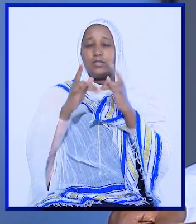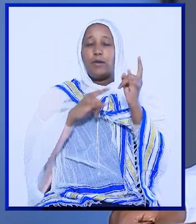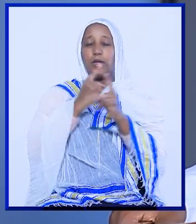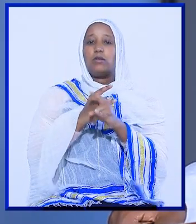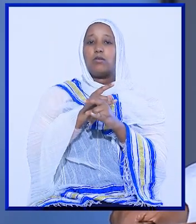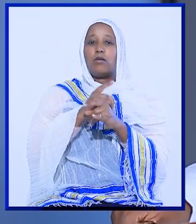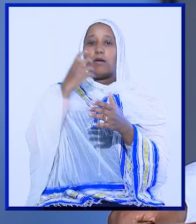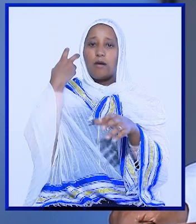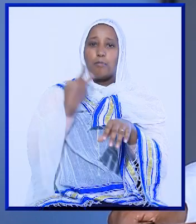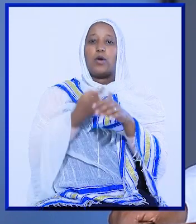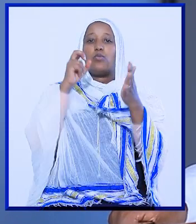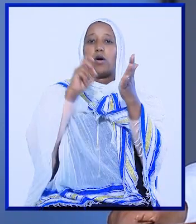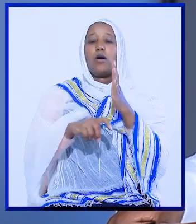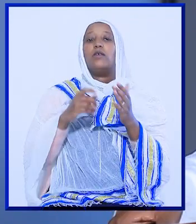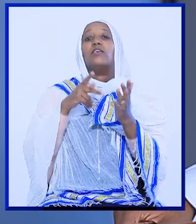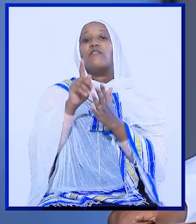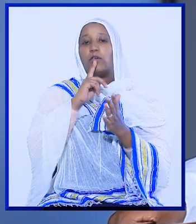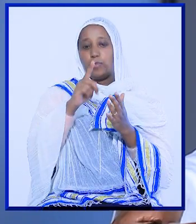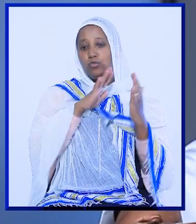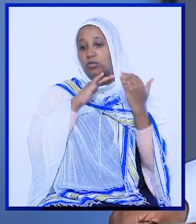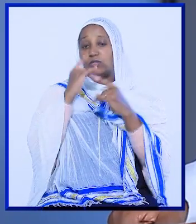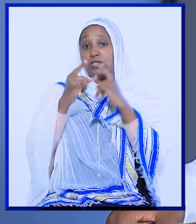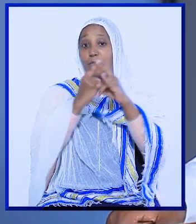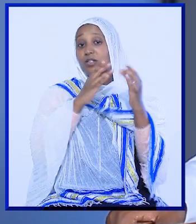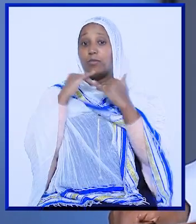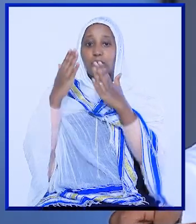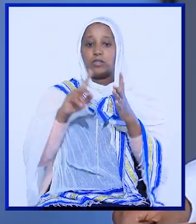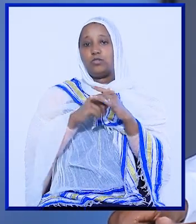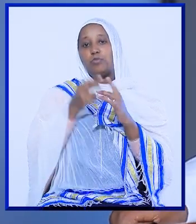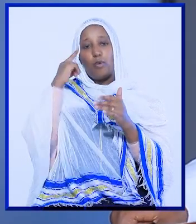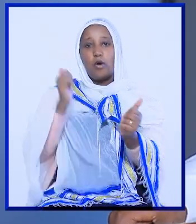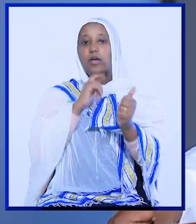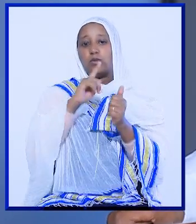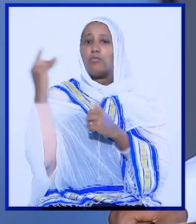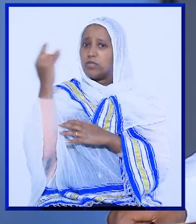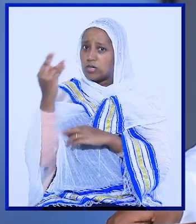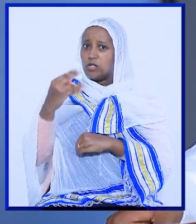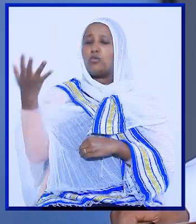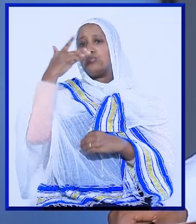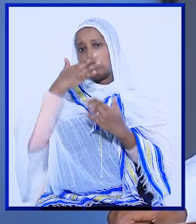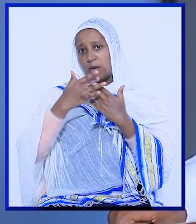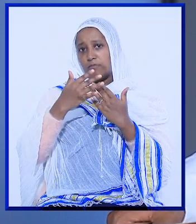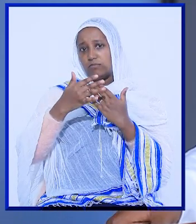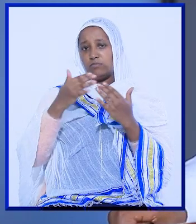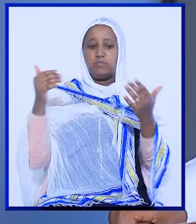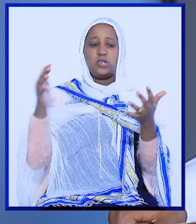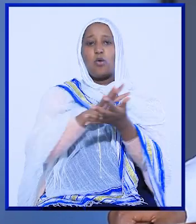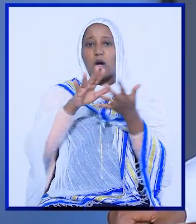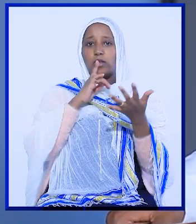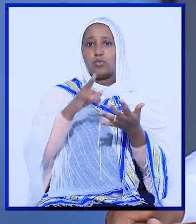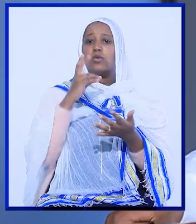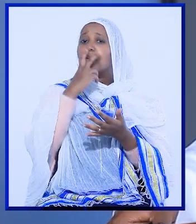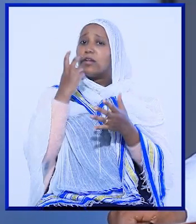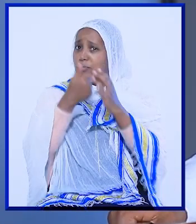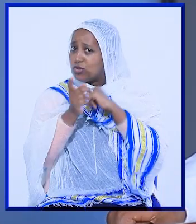የተከፈለበት ዘመን ነው። ያ ዘመን ዘመነ ሰማዕታት ነው። ዘመነ ሰማዕታት የተጀመረው በሐዋርያት ነው። ምስክርነቱ ደም የተቀላቀለበት ምስክርነት